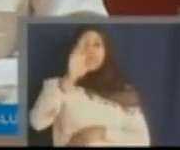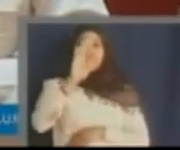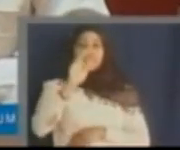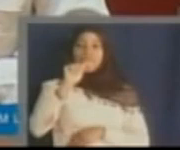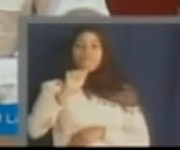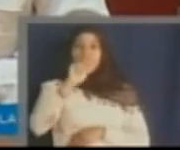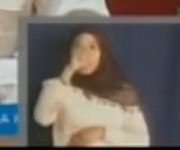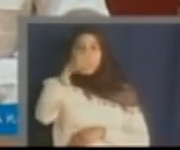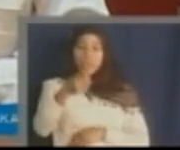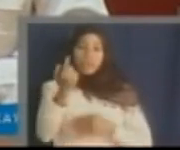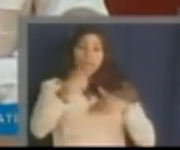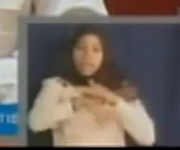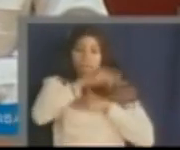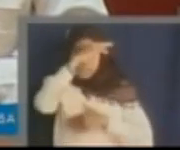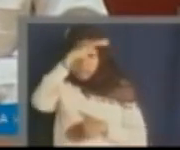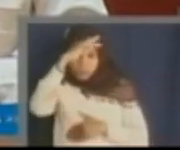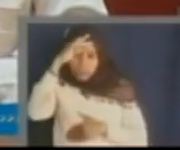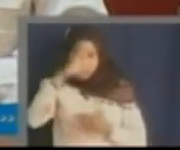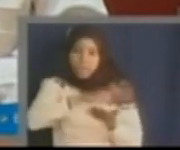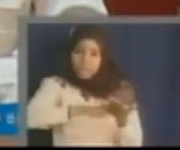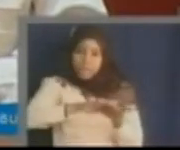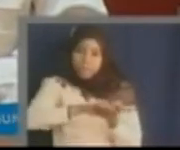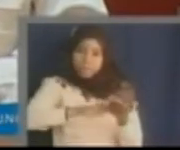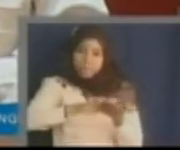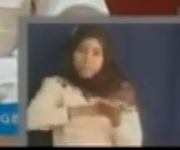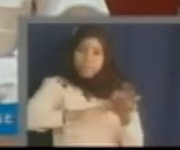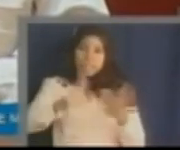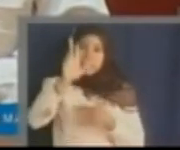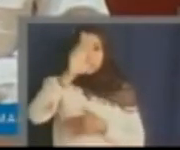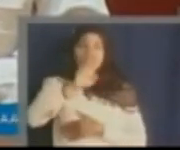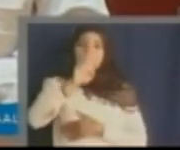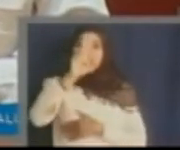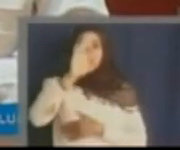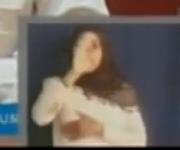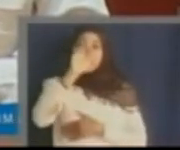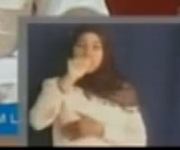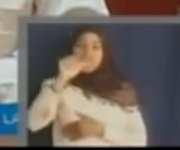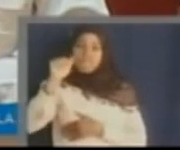Katika utafakari msingi wa rufaa katika aya ya